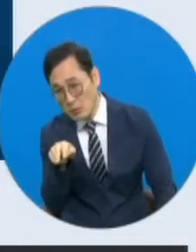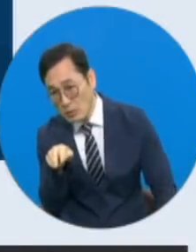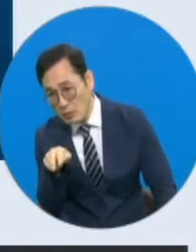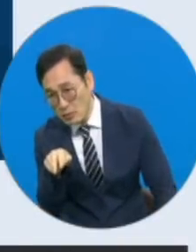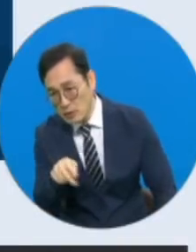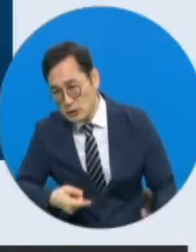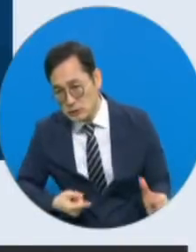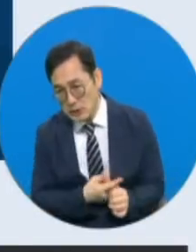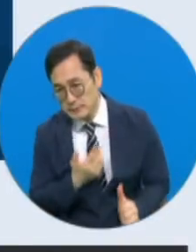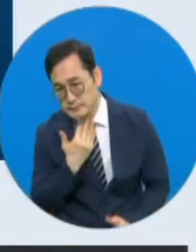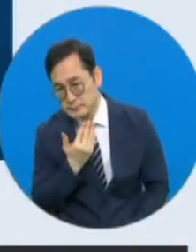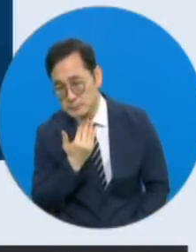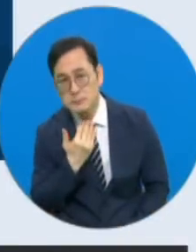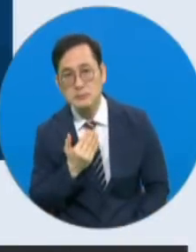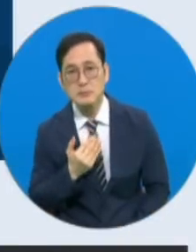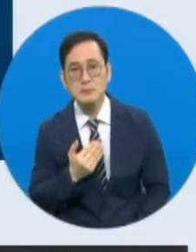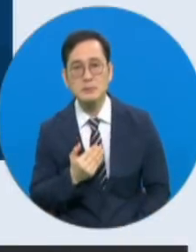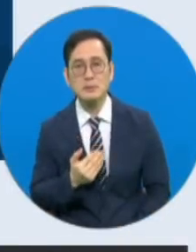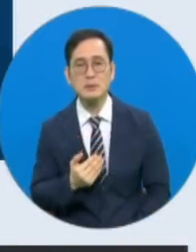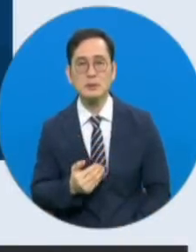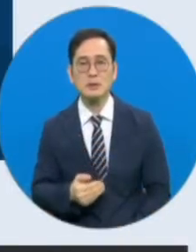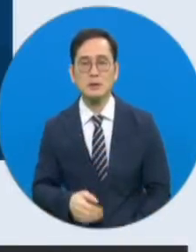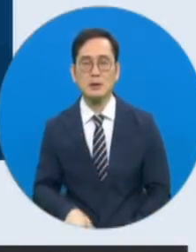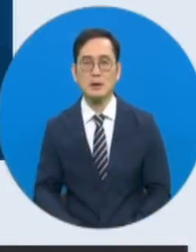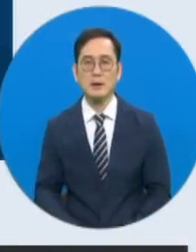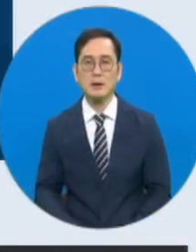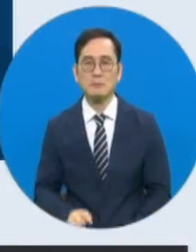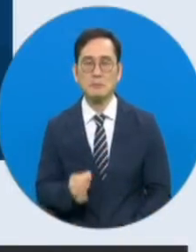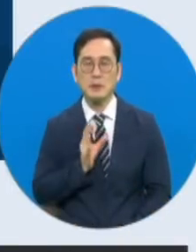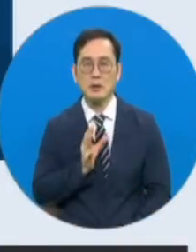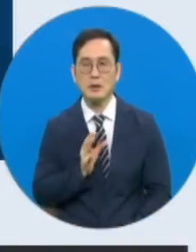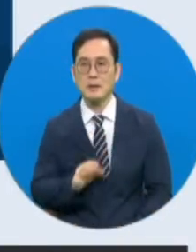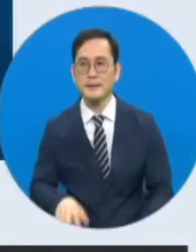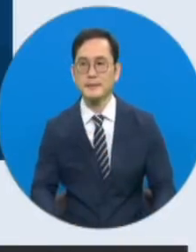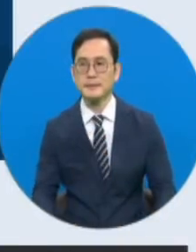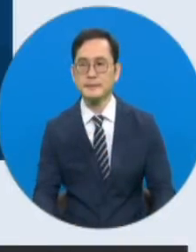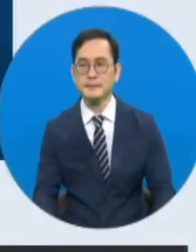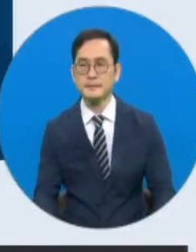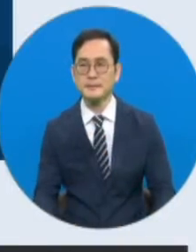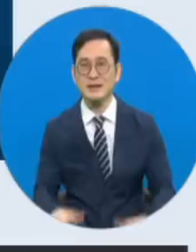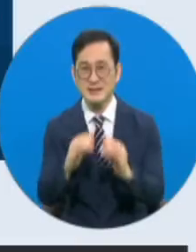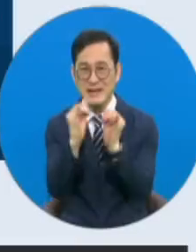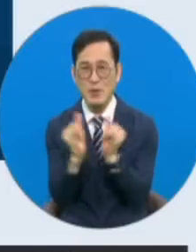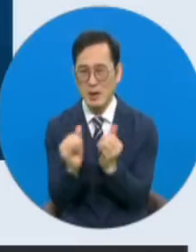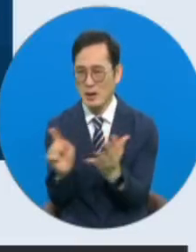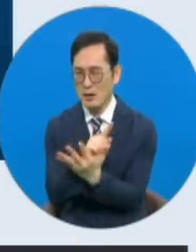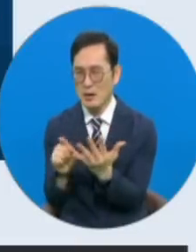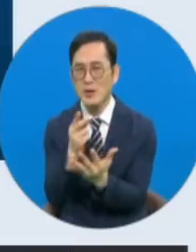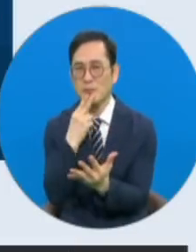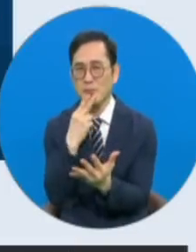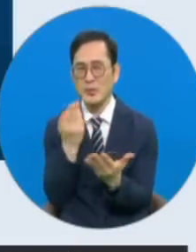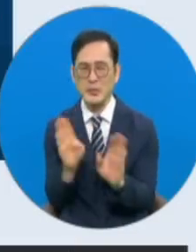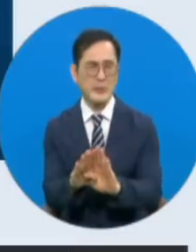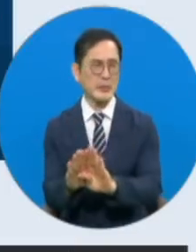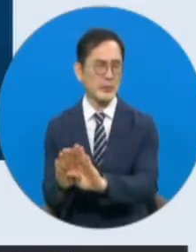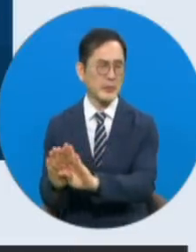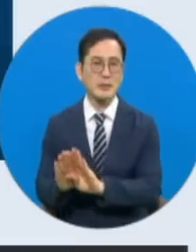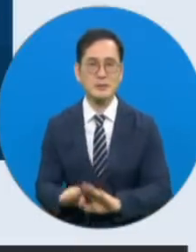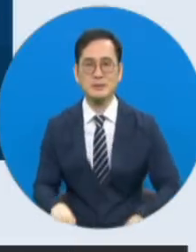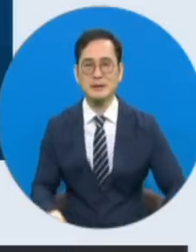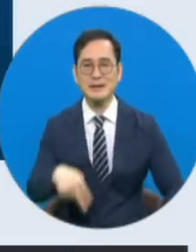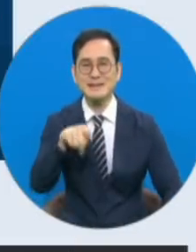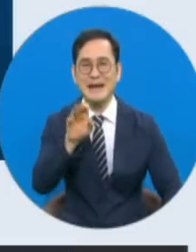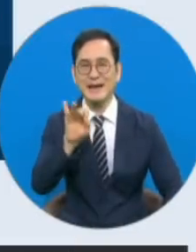고등학교 졸업 후 5년간 무직 상태 경찰은 사회의 유대관계가 없었고 폐쇄적 성격이었다 사이코패스